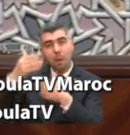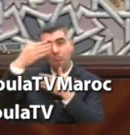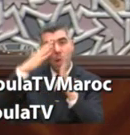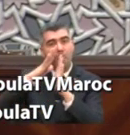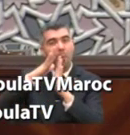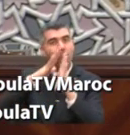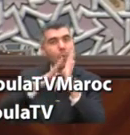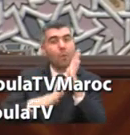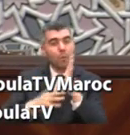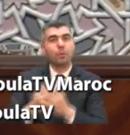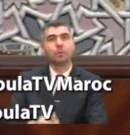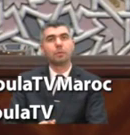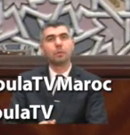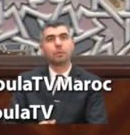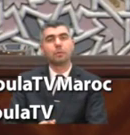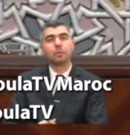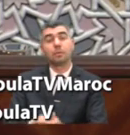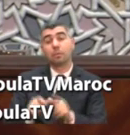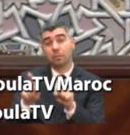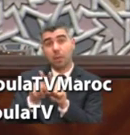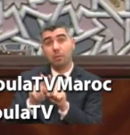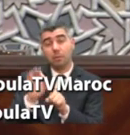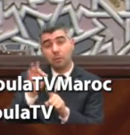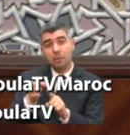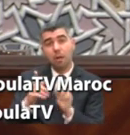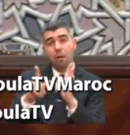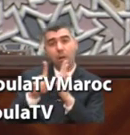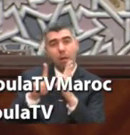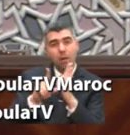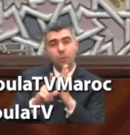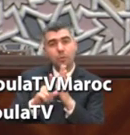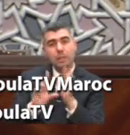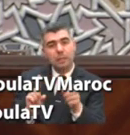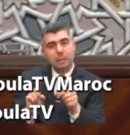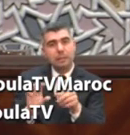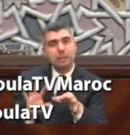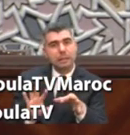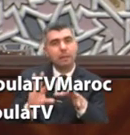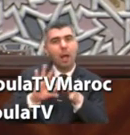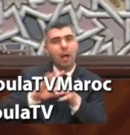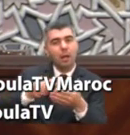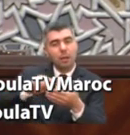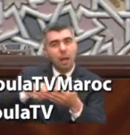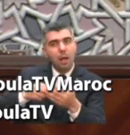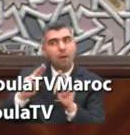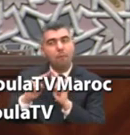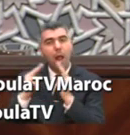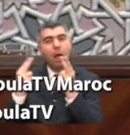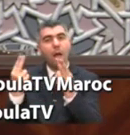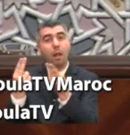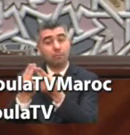حسب كما قلتي القوانين والاتفاقات الدولية اللي تصدقت عليها